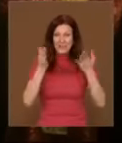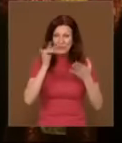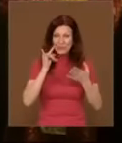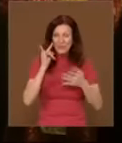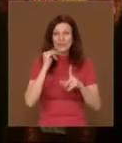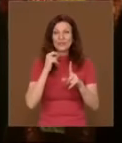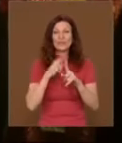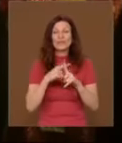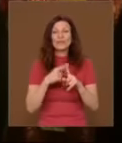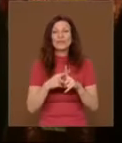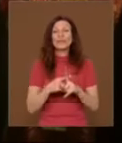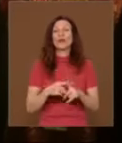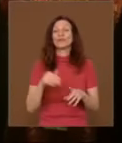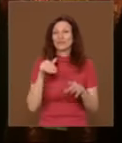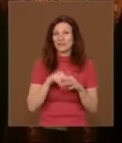в